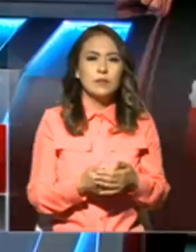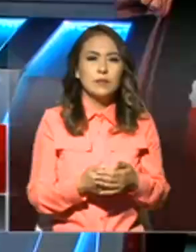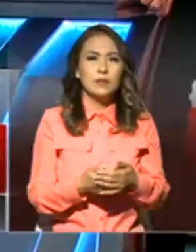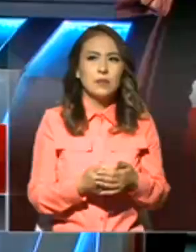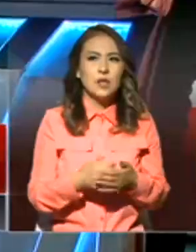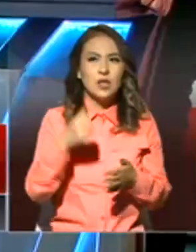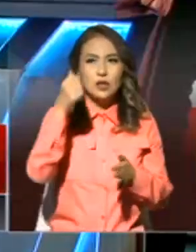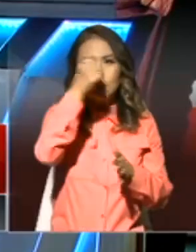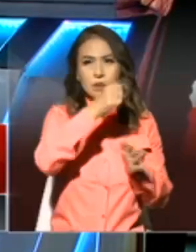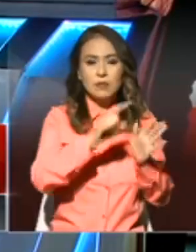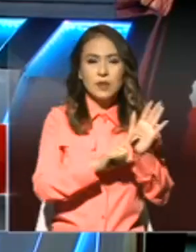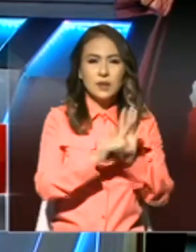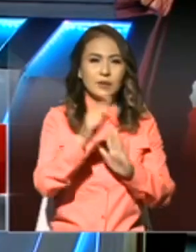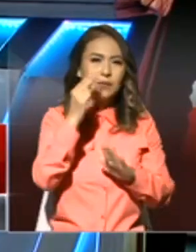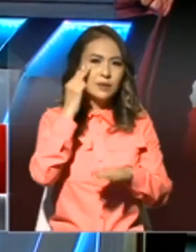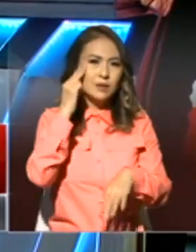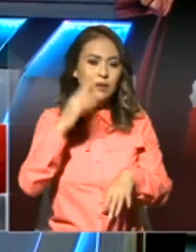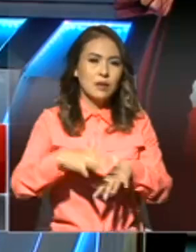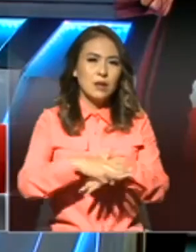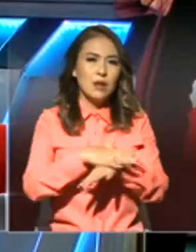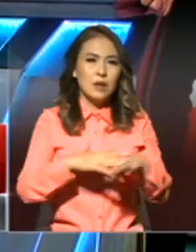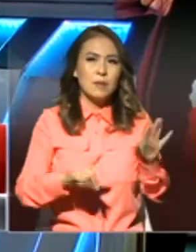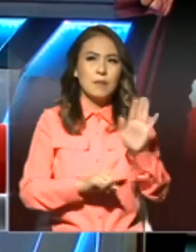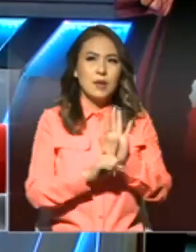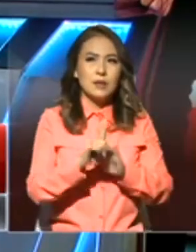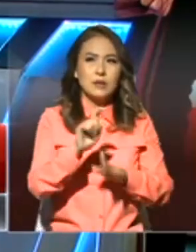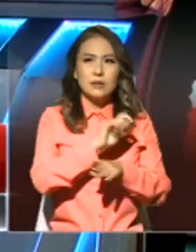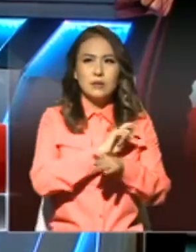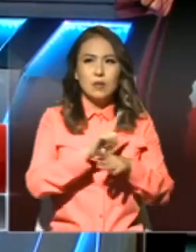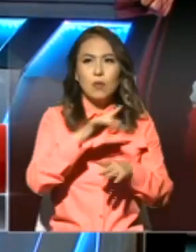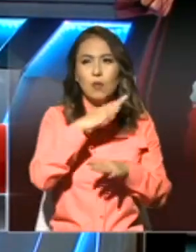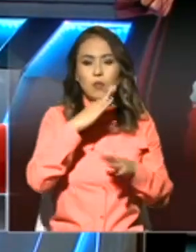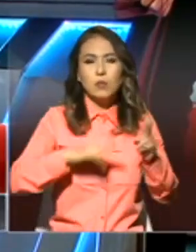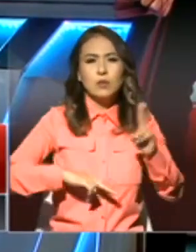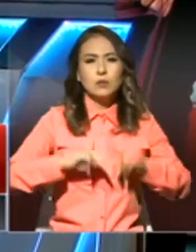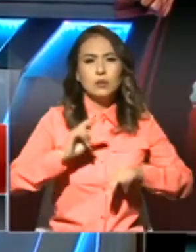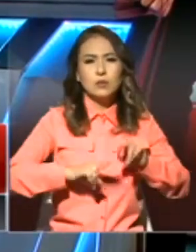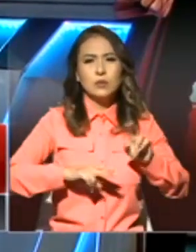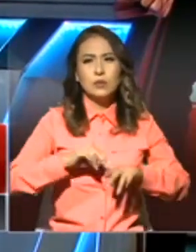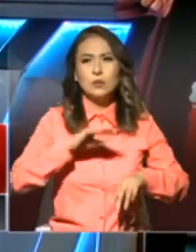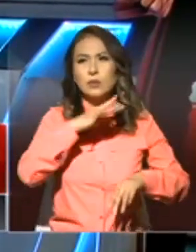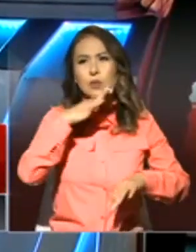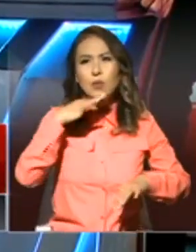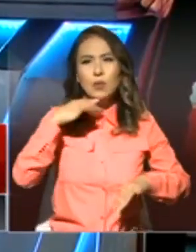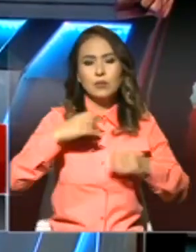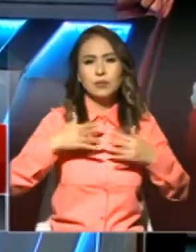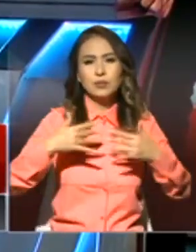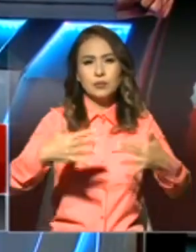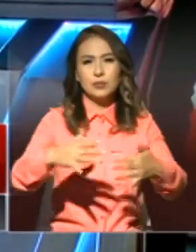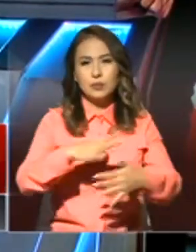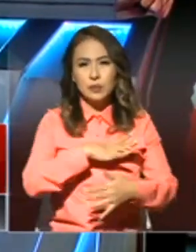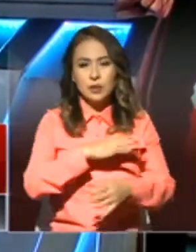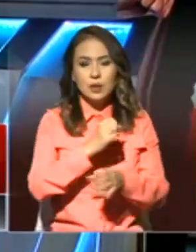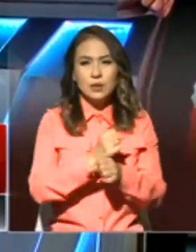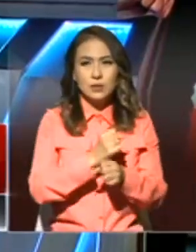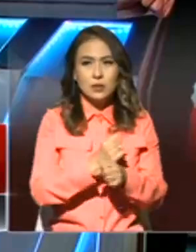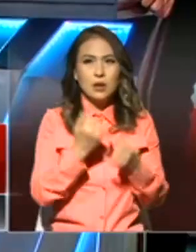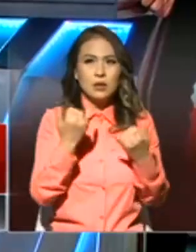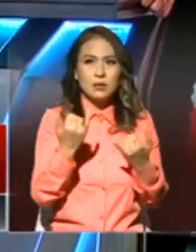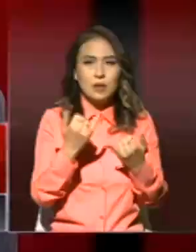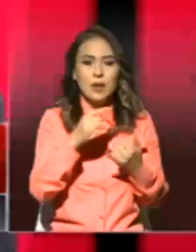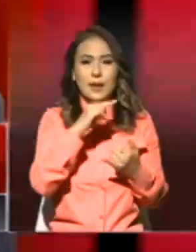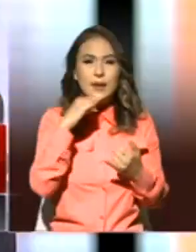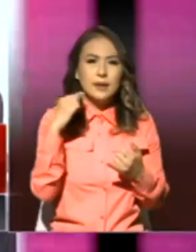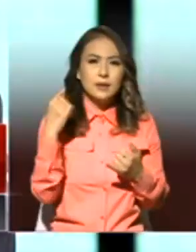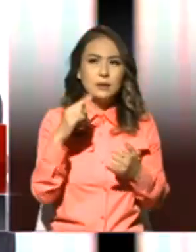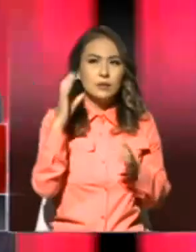Жылдың басынан бастап Қытай нарығында басталды. Олар өте көп құрылыс салып тастаған, үйлер өтпей тұр. Соңғы уақыттарда мен ресейдің